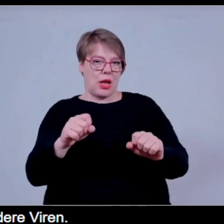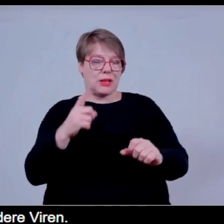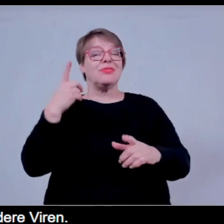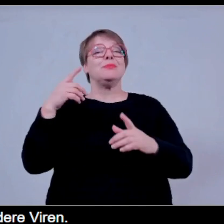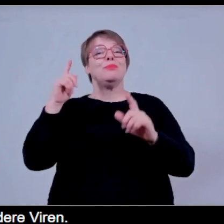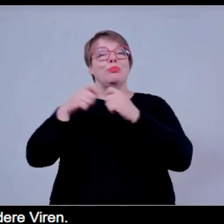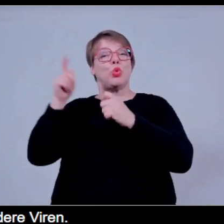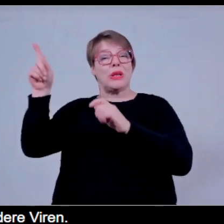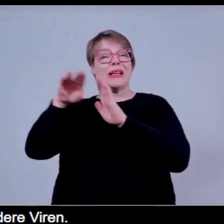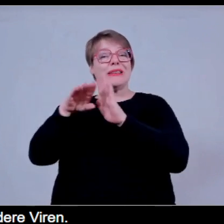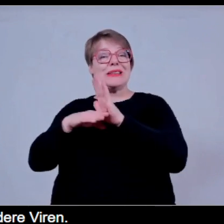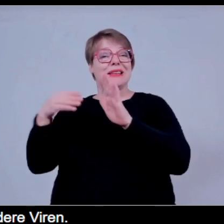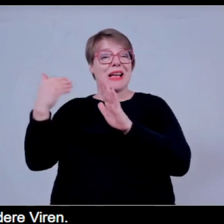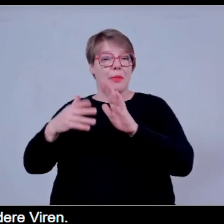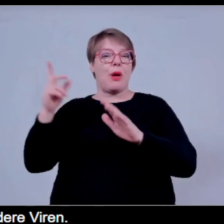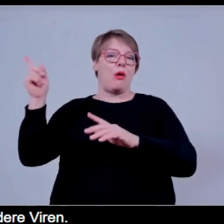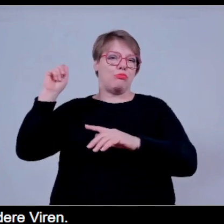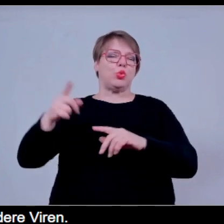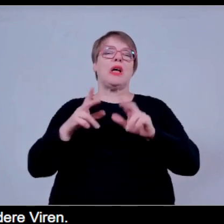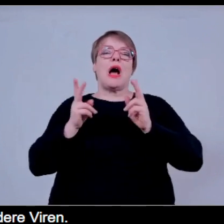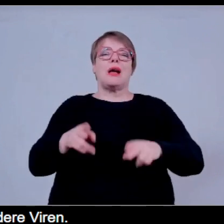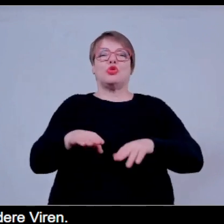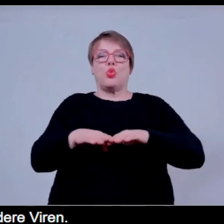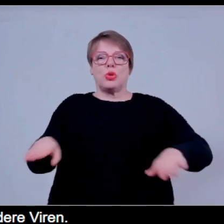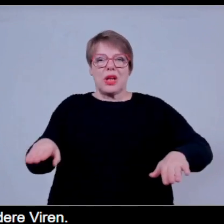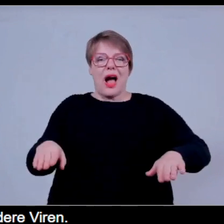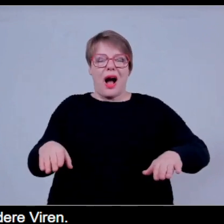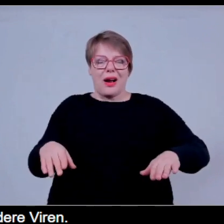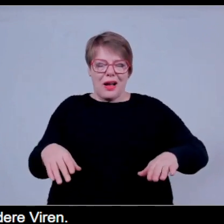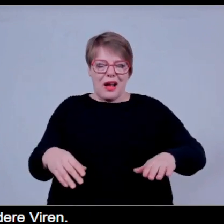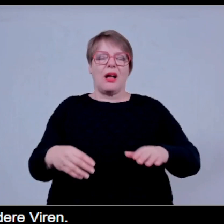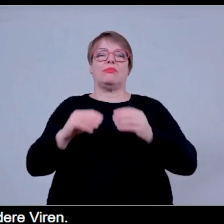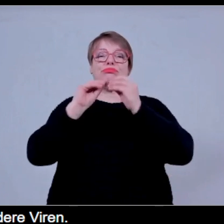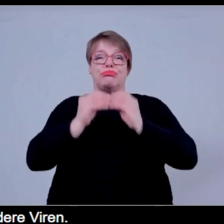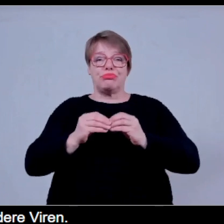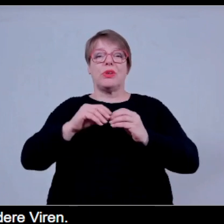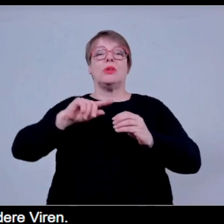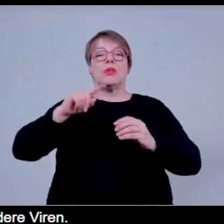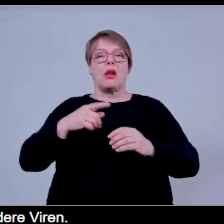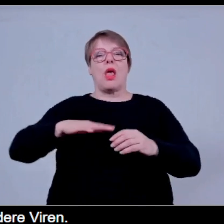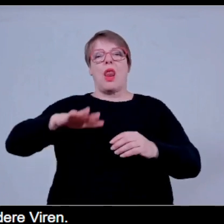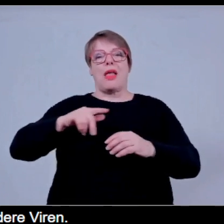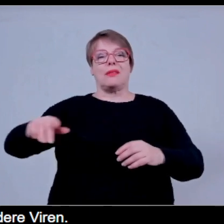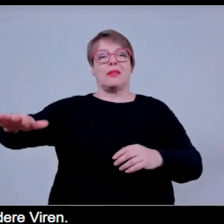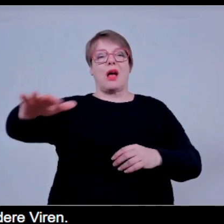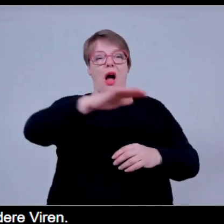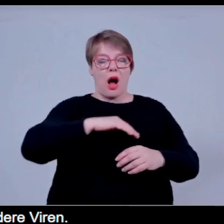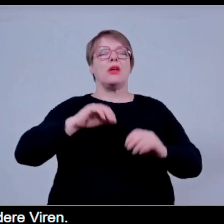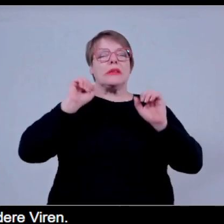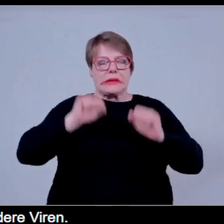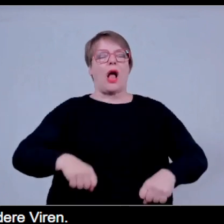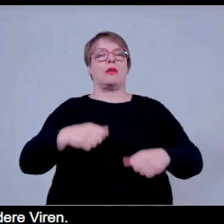den Zahlen, die wir haben, im Rückzug 6% gegen 36%, Influenza gegen 19%